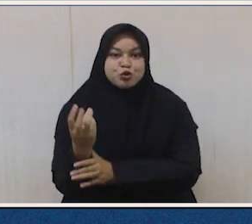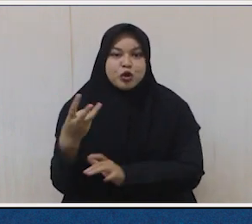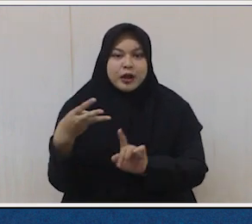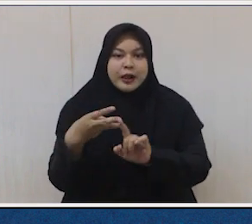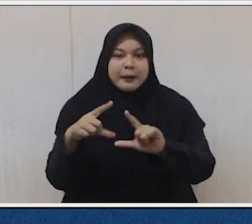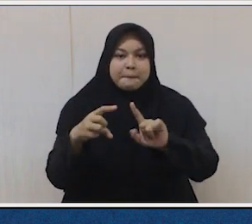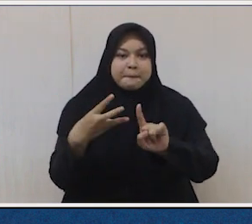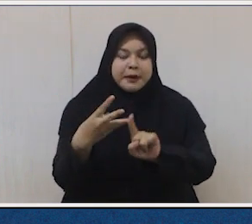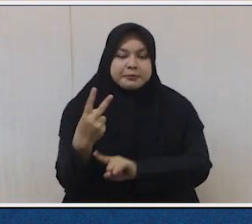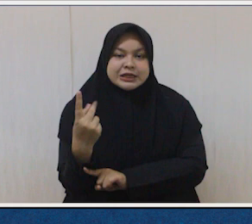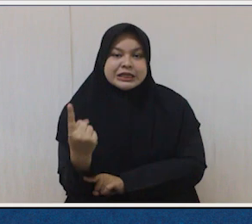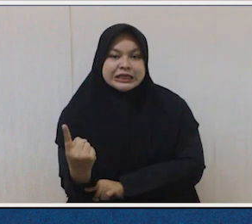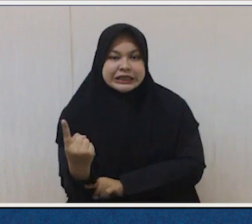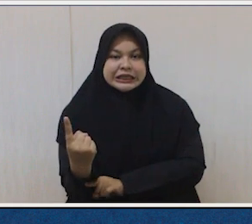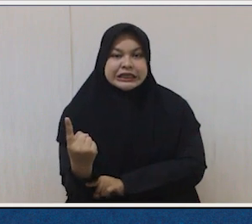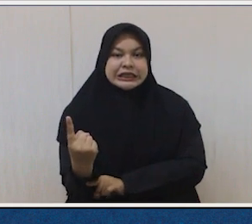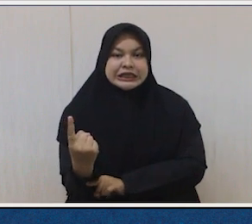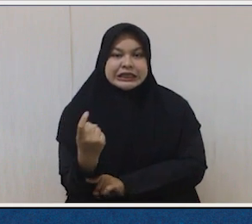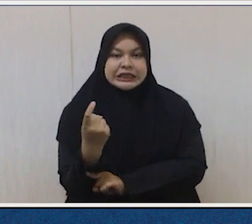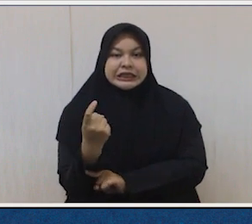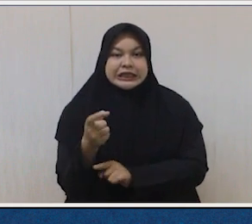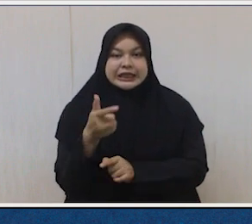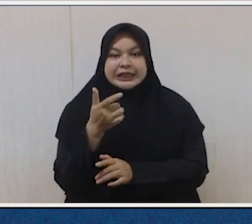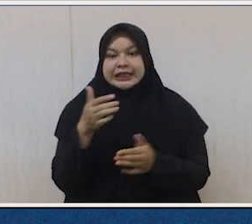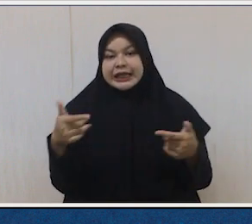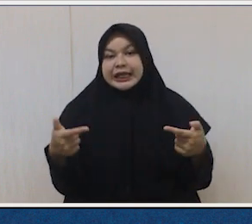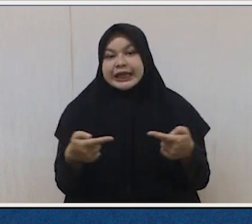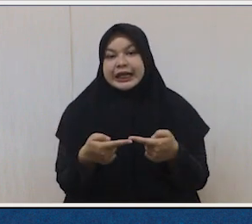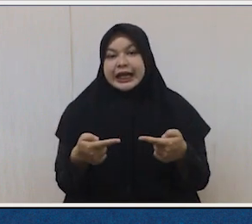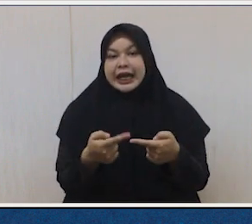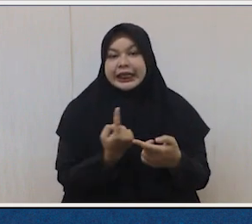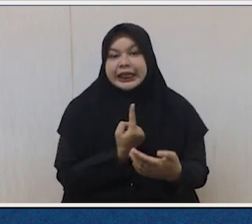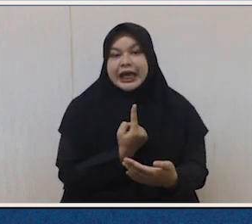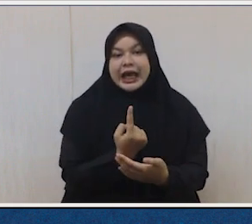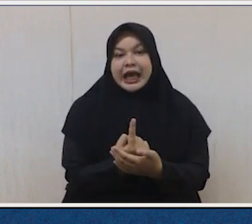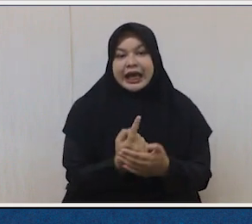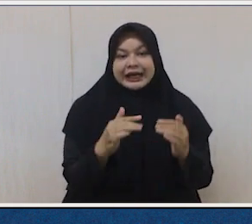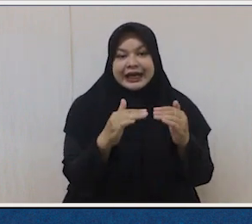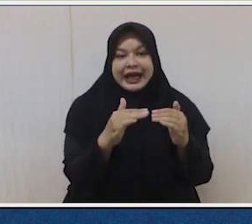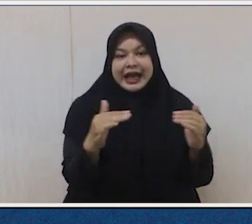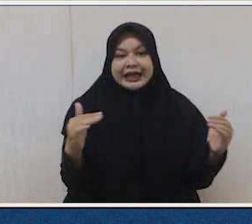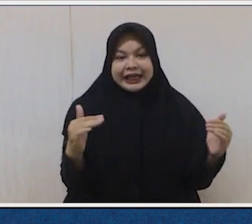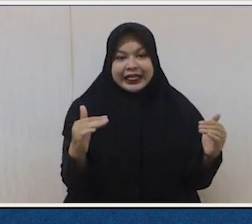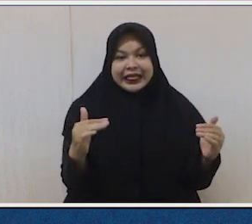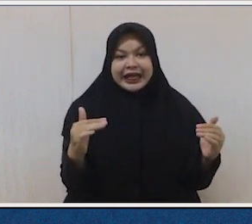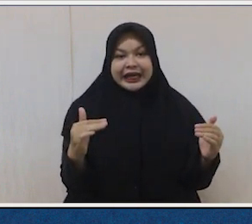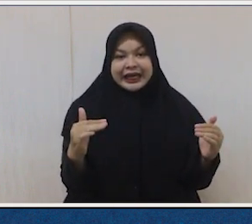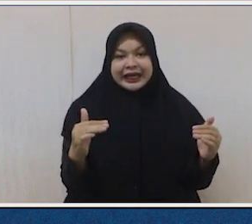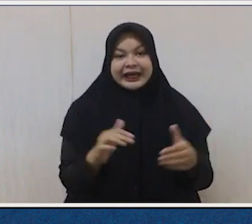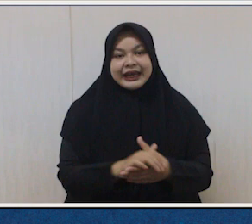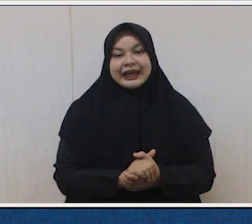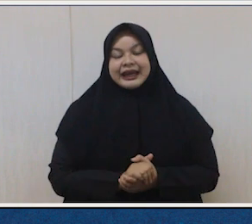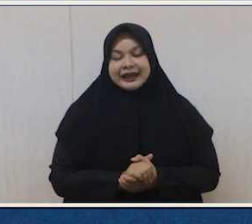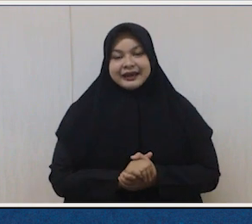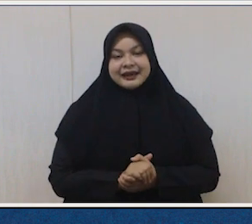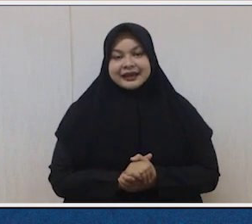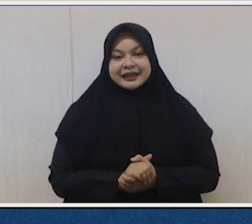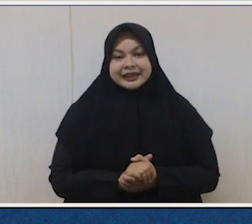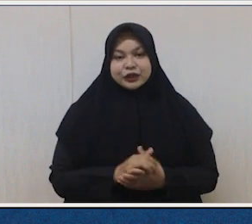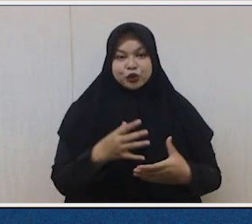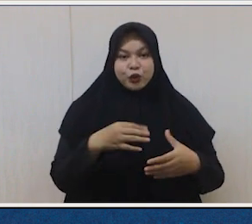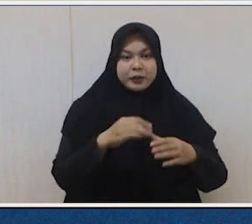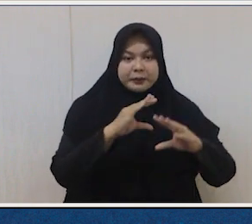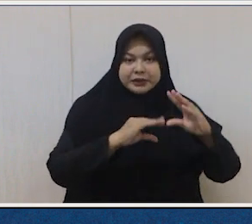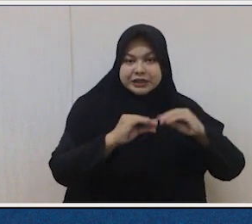terkait dengan ee hak atas keadilan dan EE hak atas keadilan gitu ya yang di dalamnya adalah